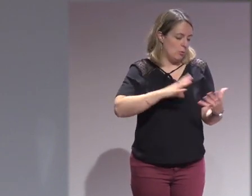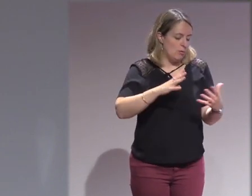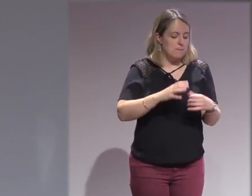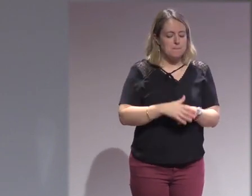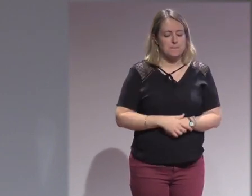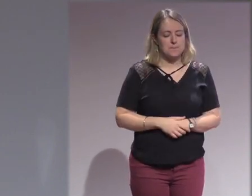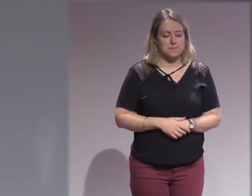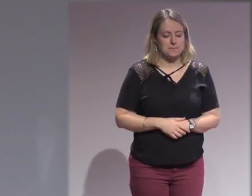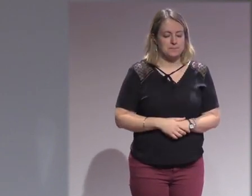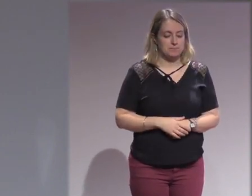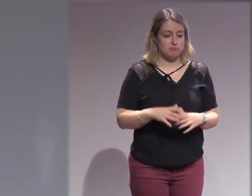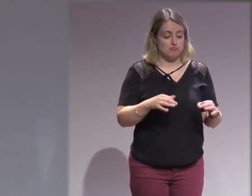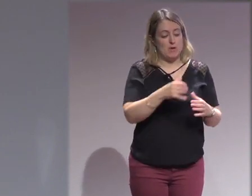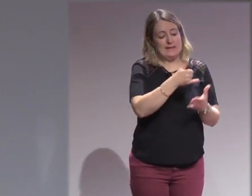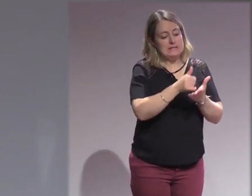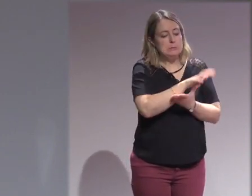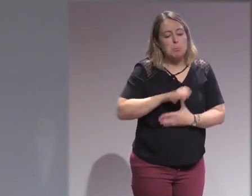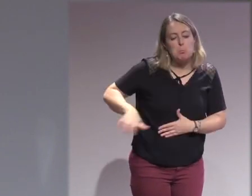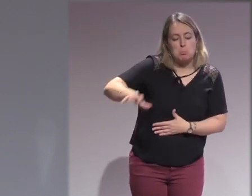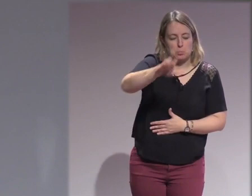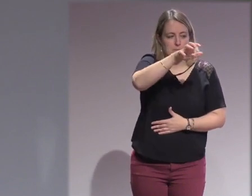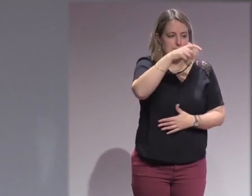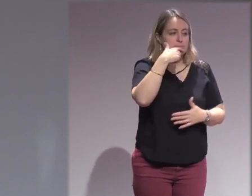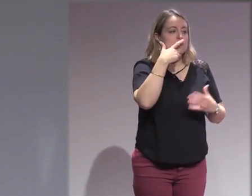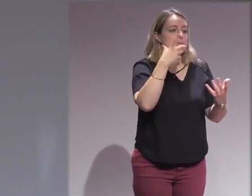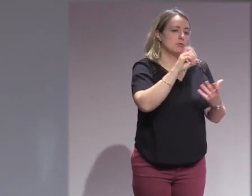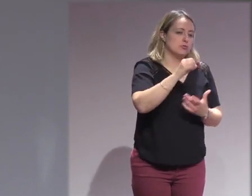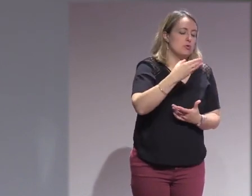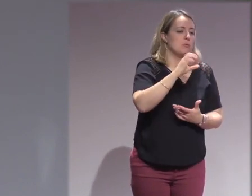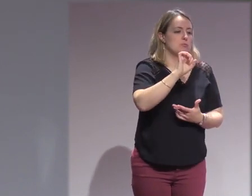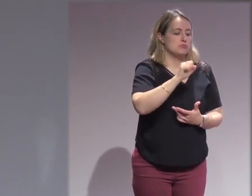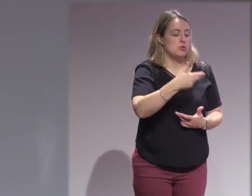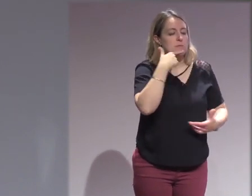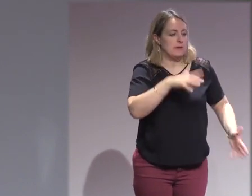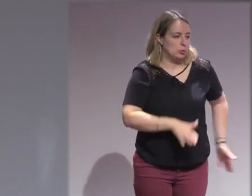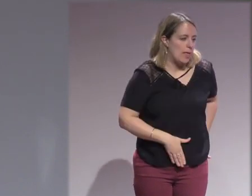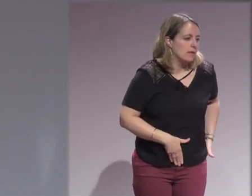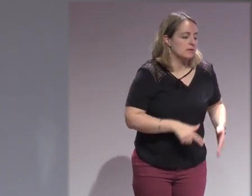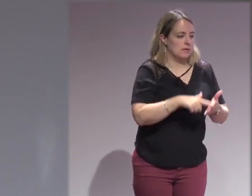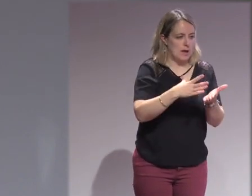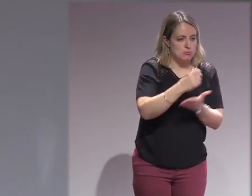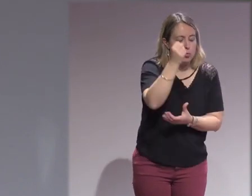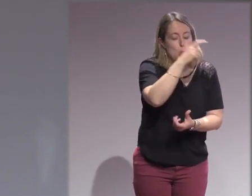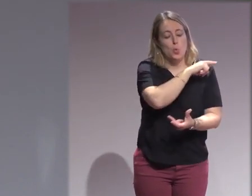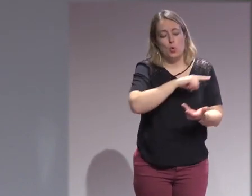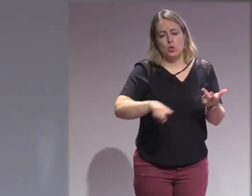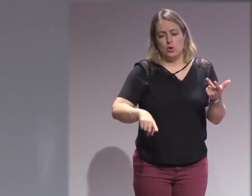passe en outre-mer, donc Guyane, Réunion,